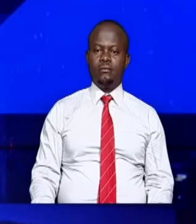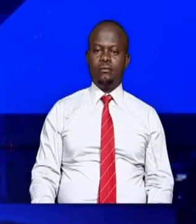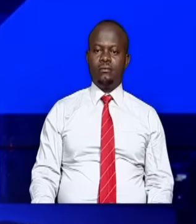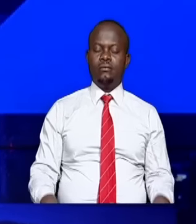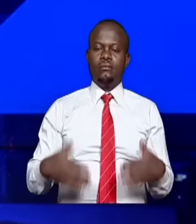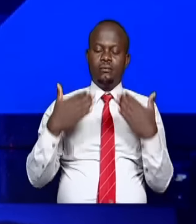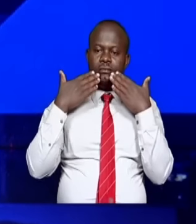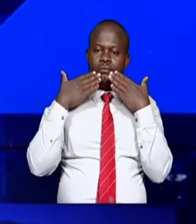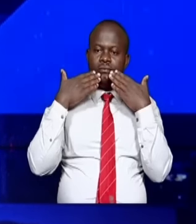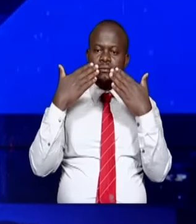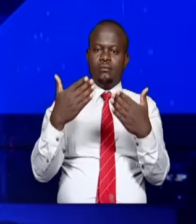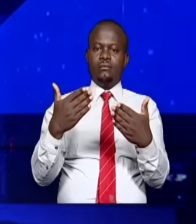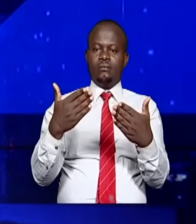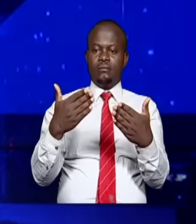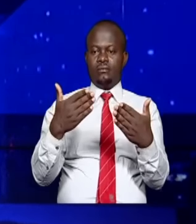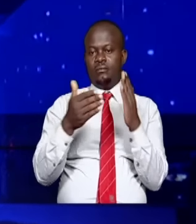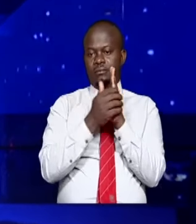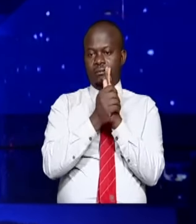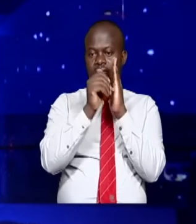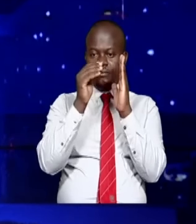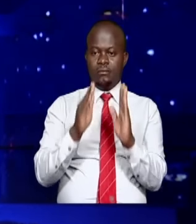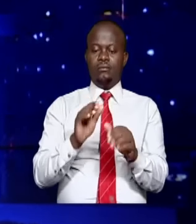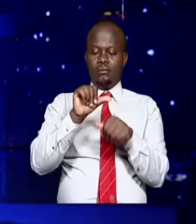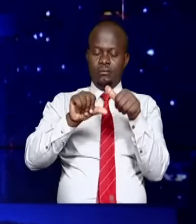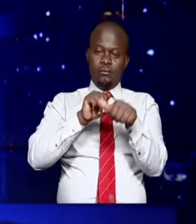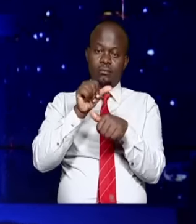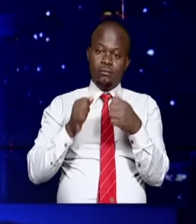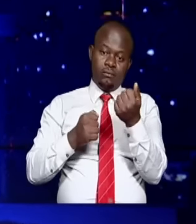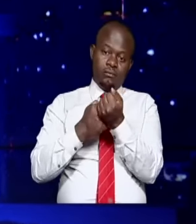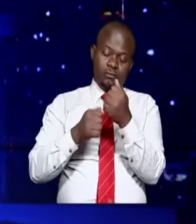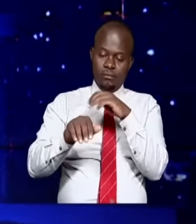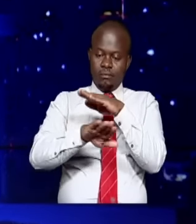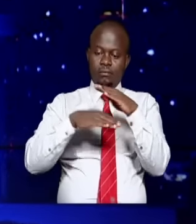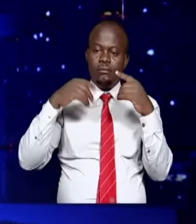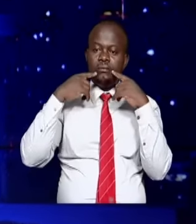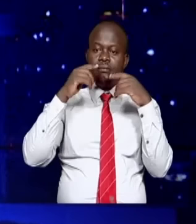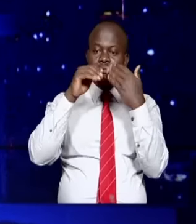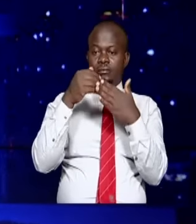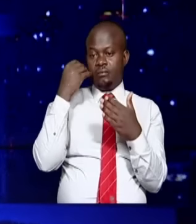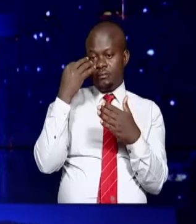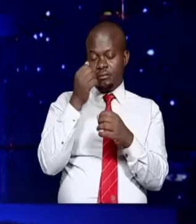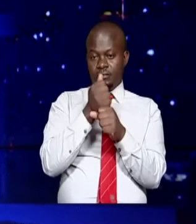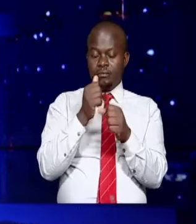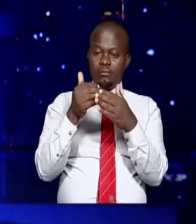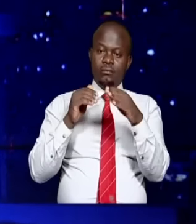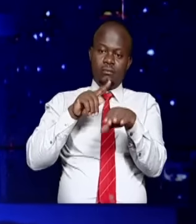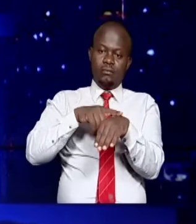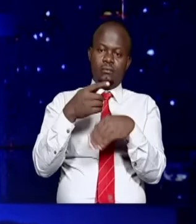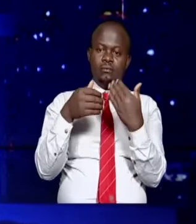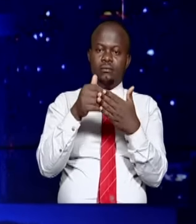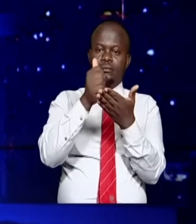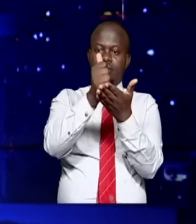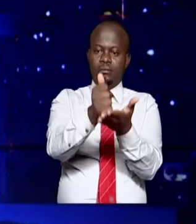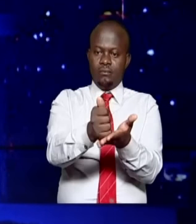Manzi Claude naho impuguke mu bijyanye n'ubutabazi bw'ibanze zivuga ko iyo bukozwe hakiri kare